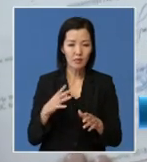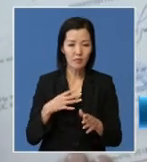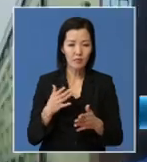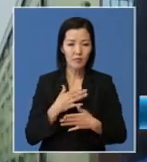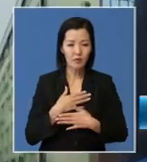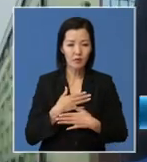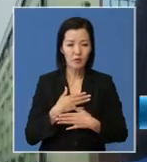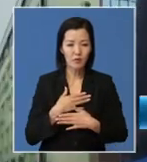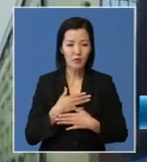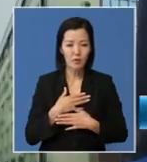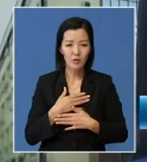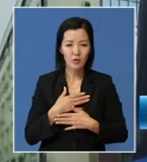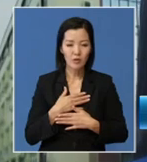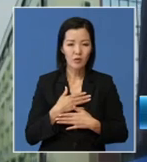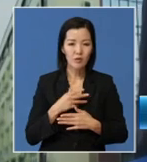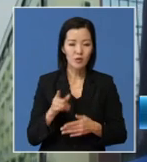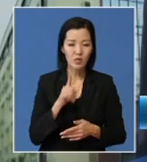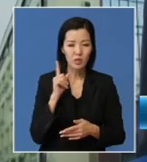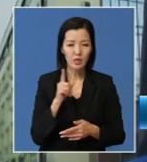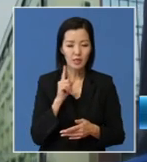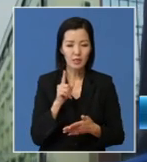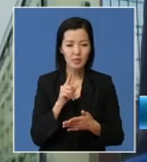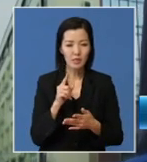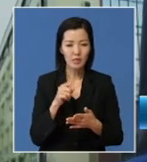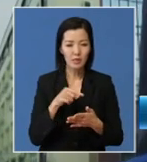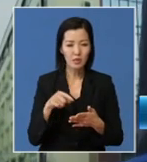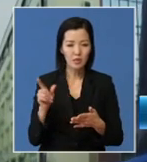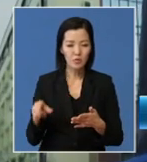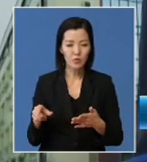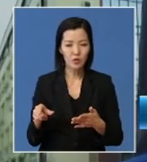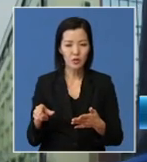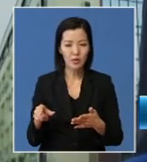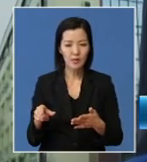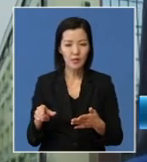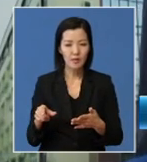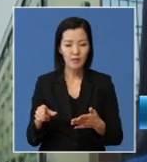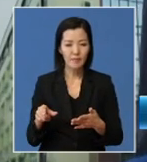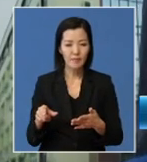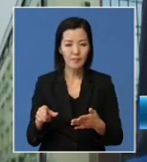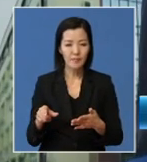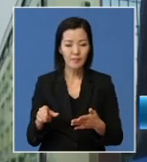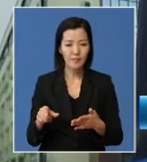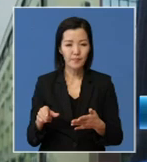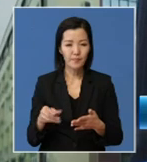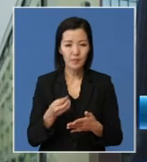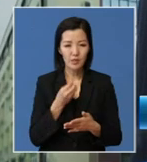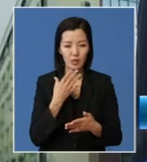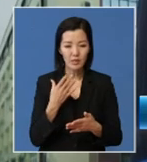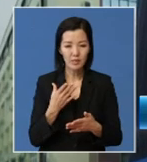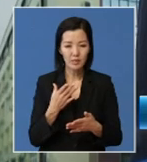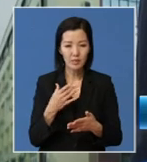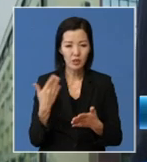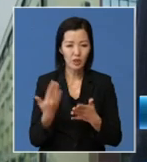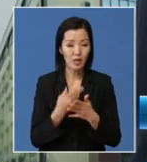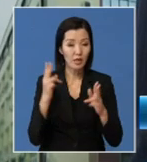үшін жас драматург, жазушы, жас әдебиеттанушы ретінде бір жаңа жанрға,